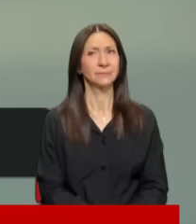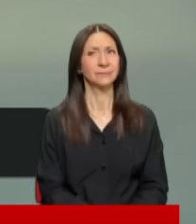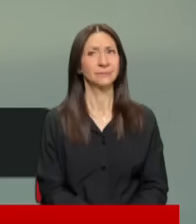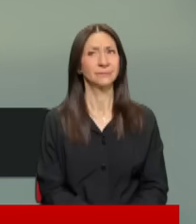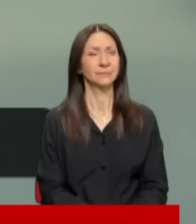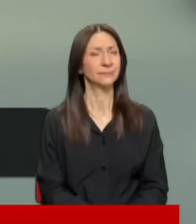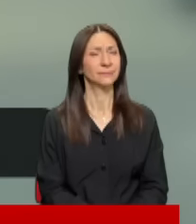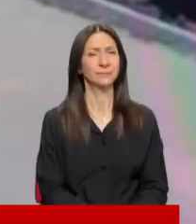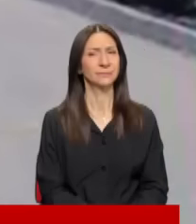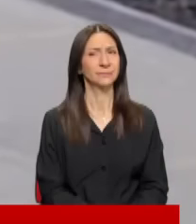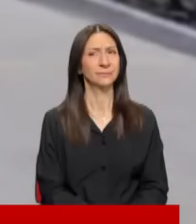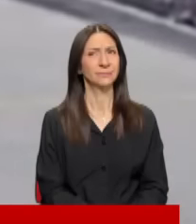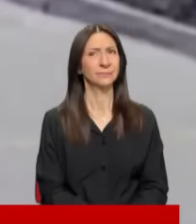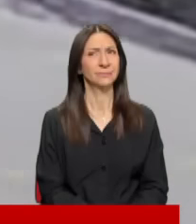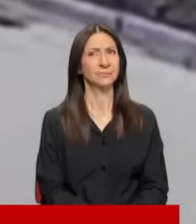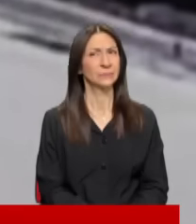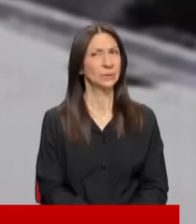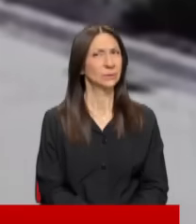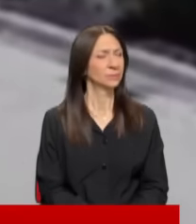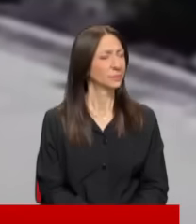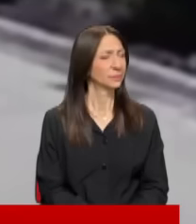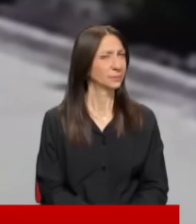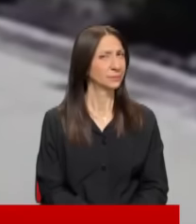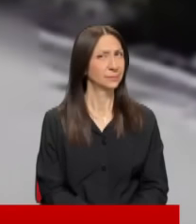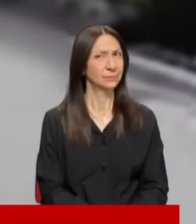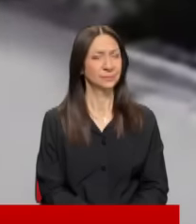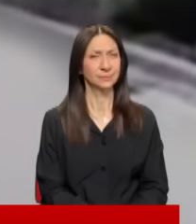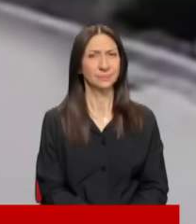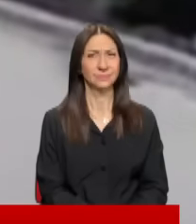ya? Öyle de vardır ya.